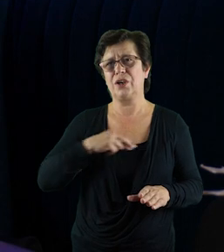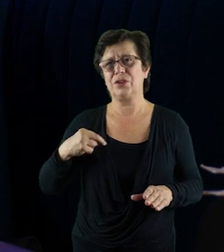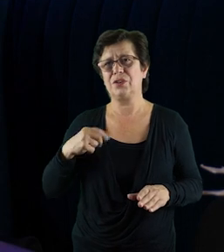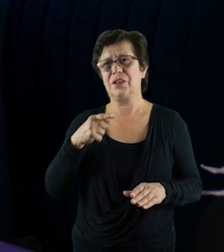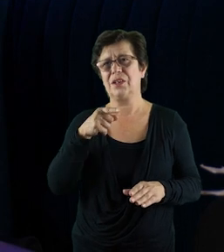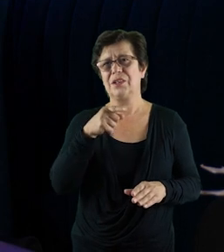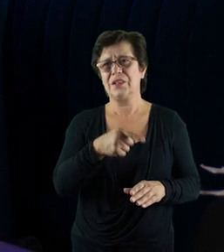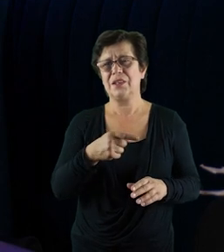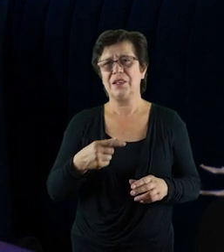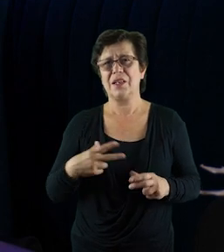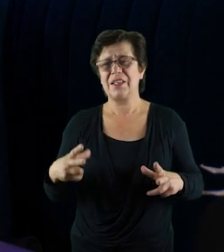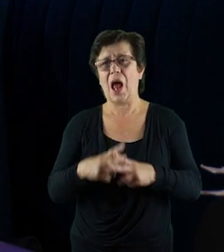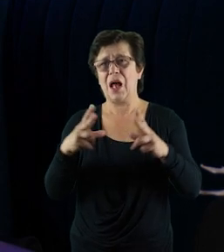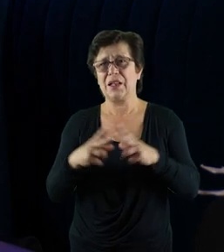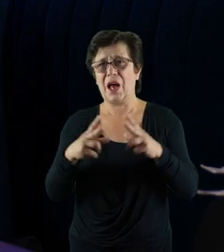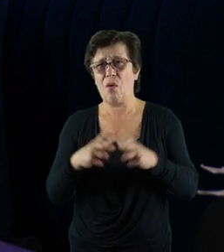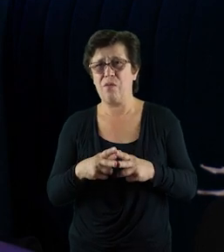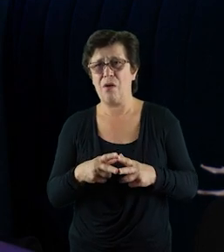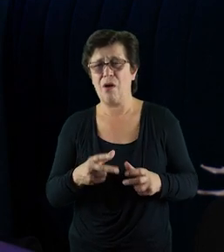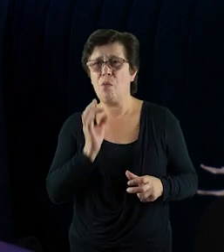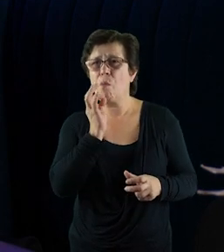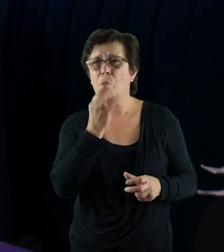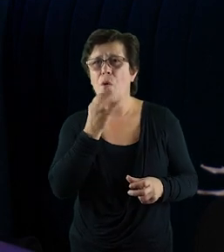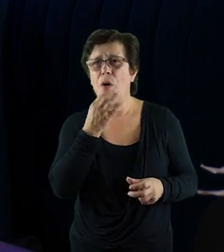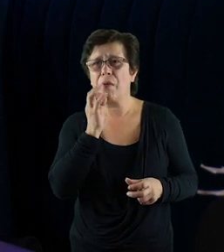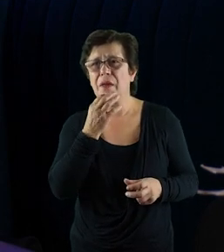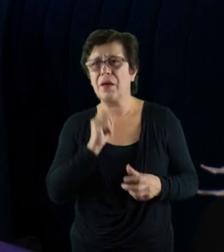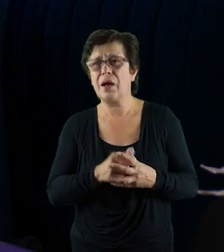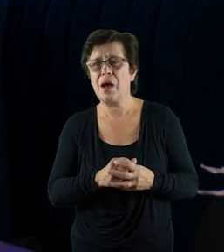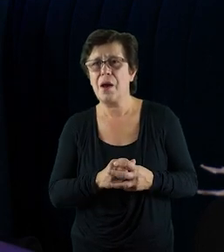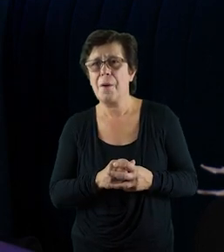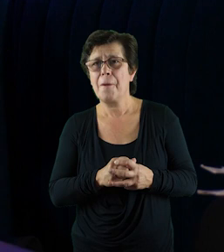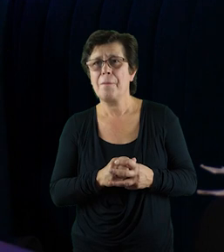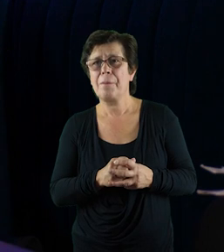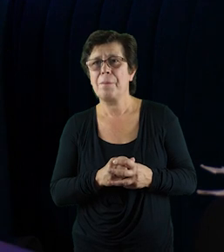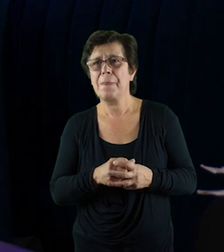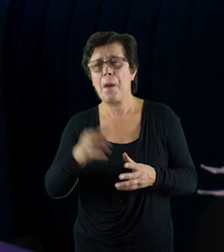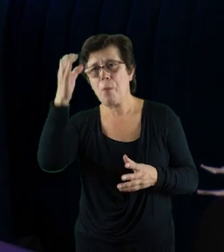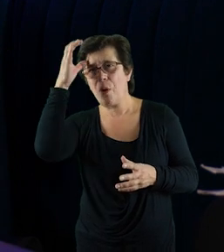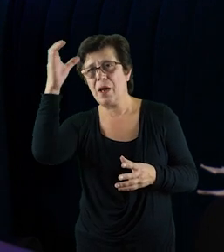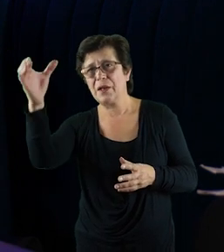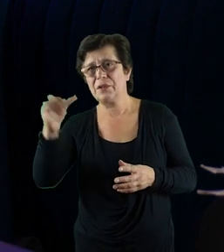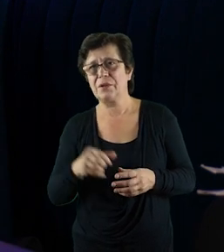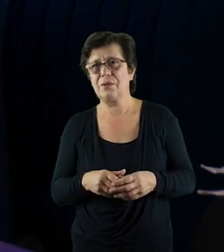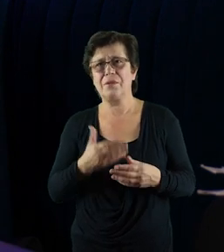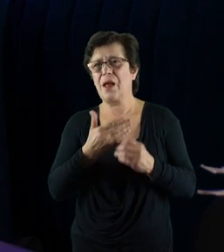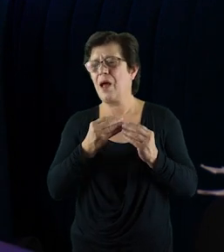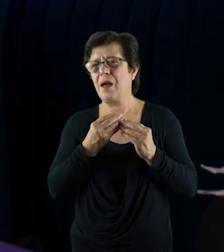zaatakował antyestetyzm młodych poetów. Tutaj do tego, tam najwięcej jest do